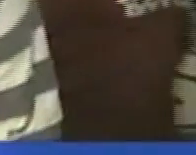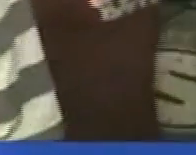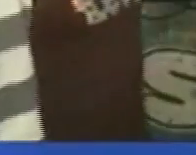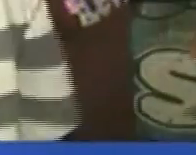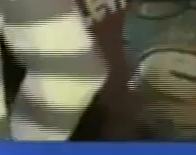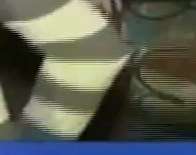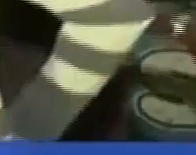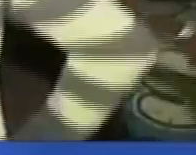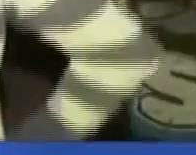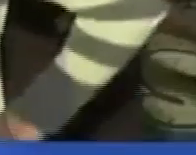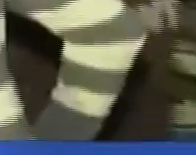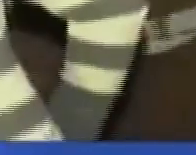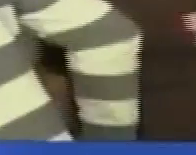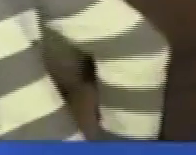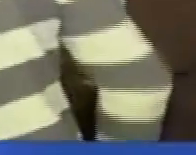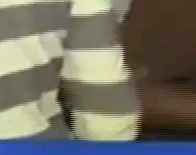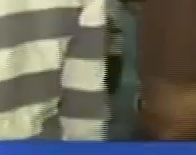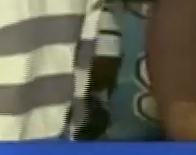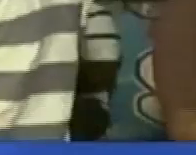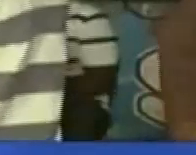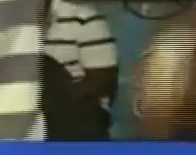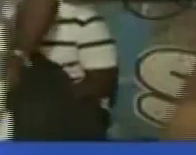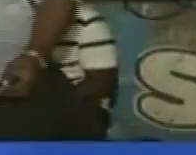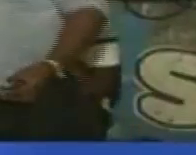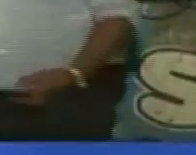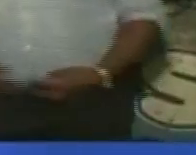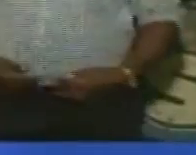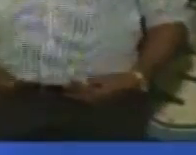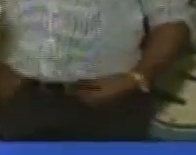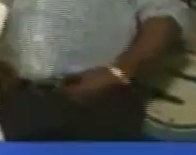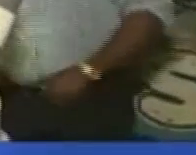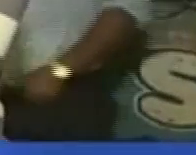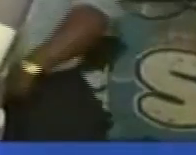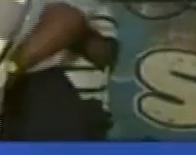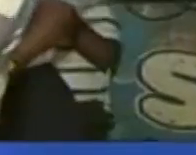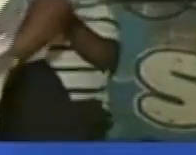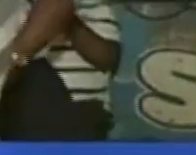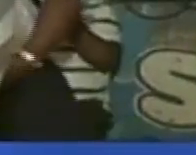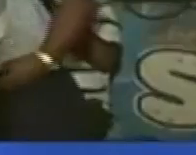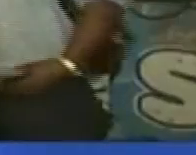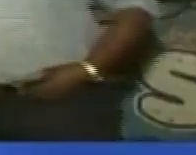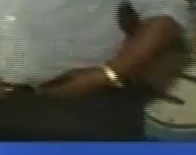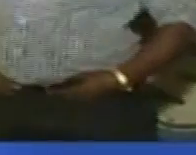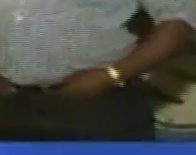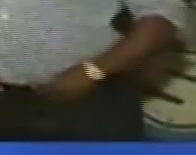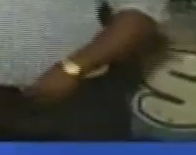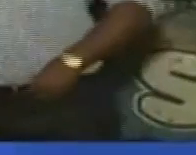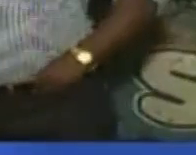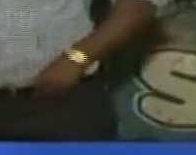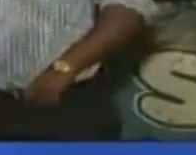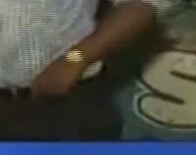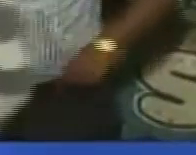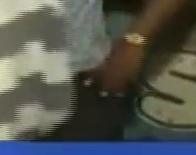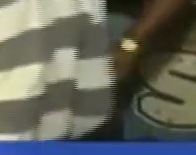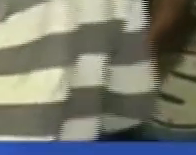ambapo viongozi wao wameanza kuhudumia kifungo gerezani. Kumbuka ni kifungo cha mwezi mmoja ambacho kimeanza